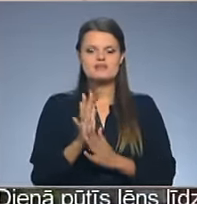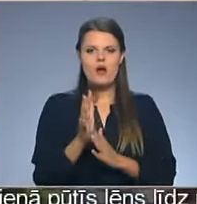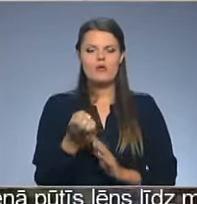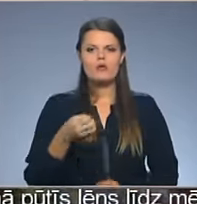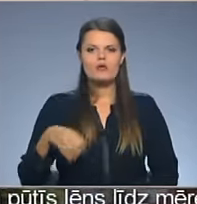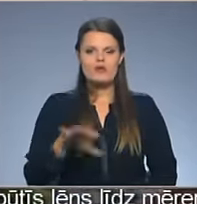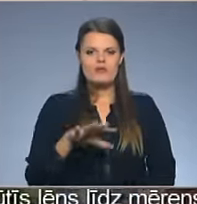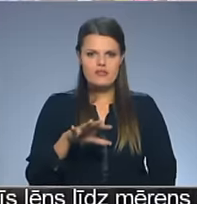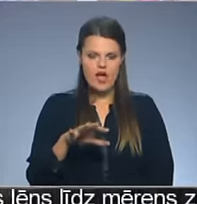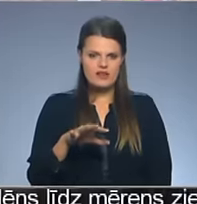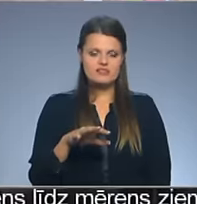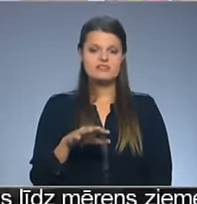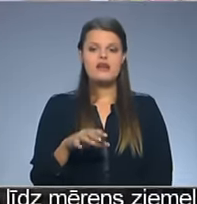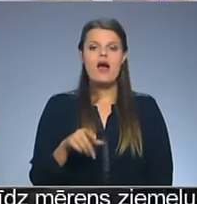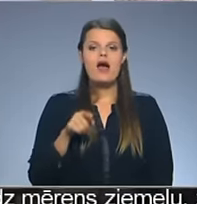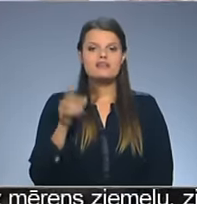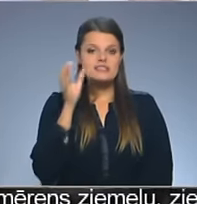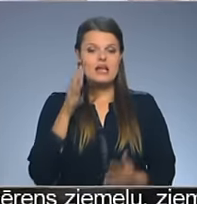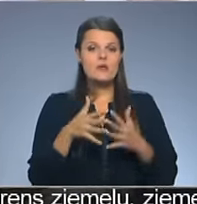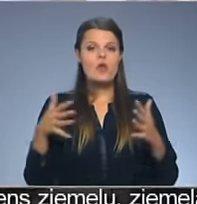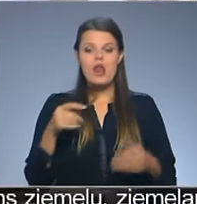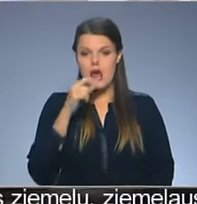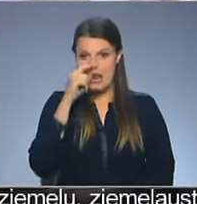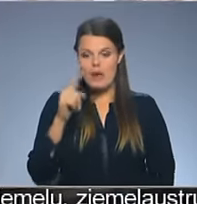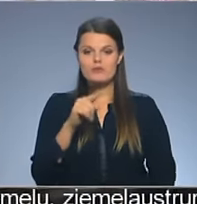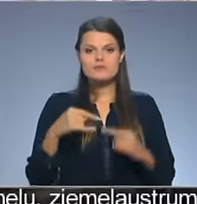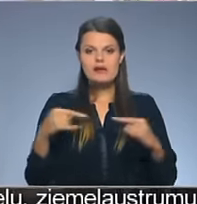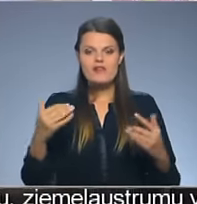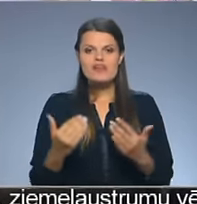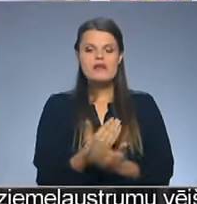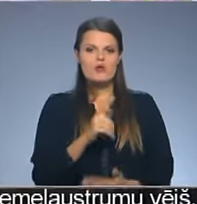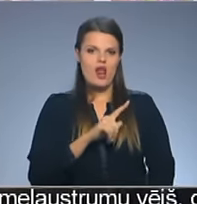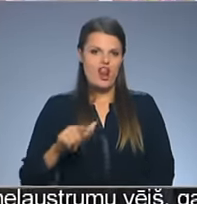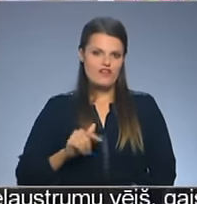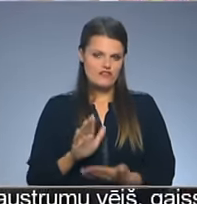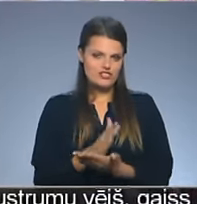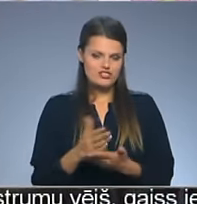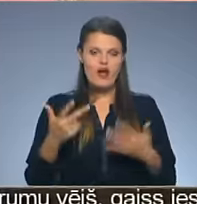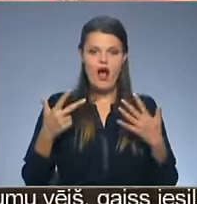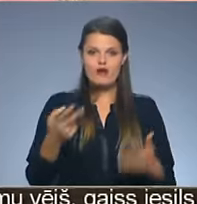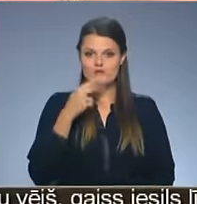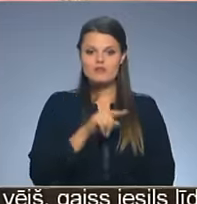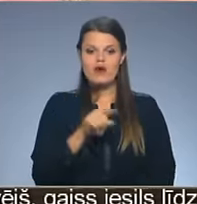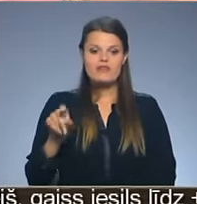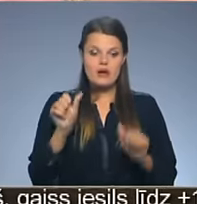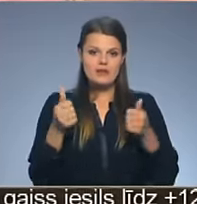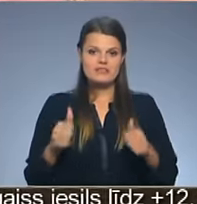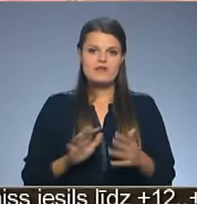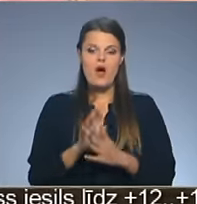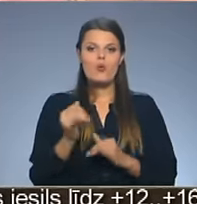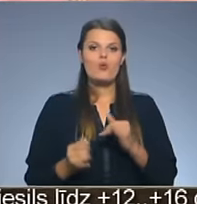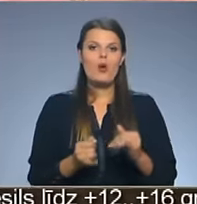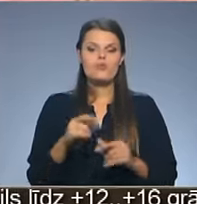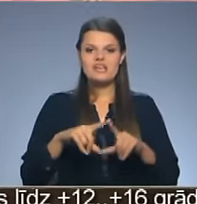Augļkopības institūta dārzā. Zinātnieku lielākais lepnums galdiņš ar jaunajām Latvijas šķirnēm. 8 no tām izveidojuši